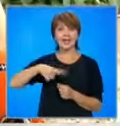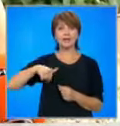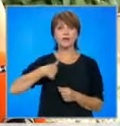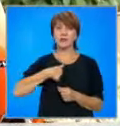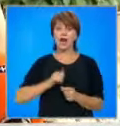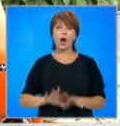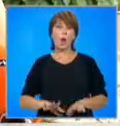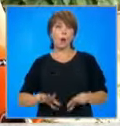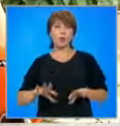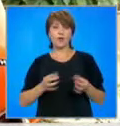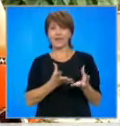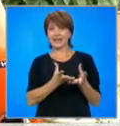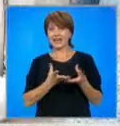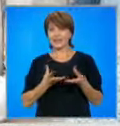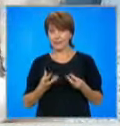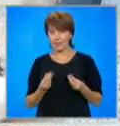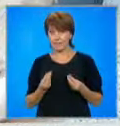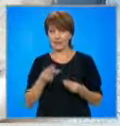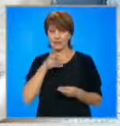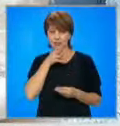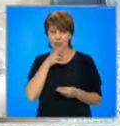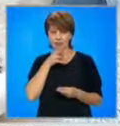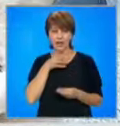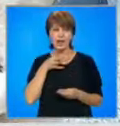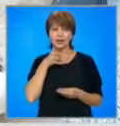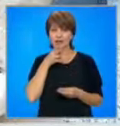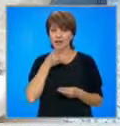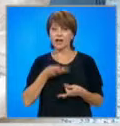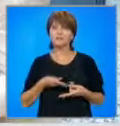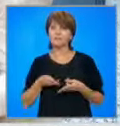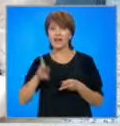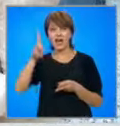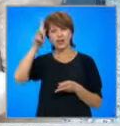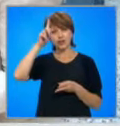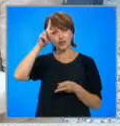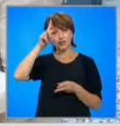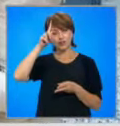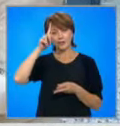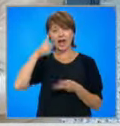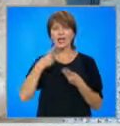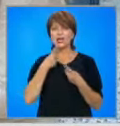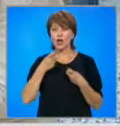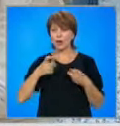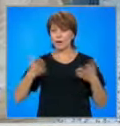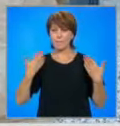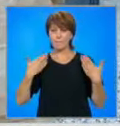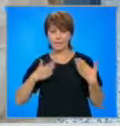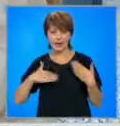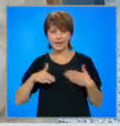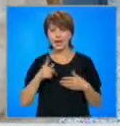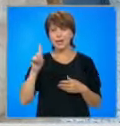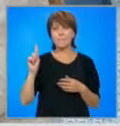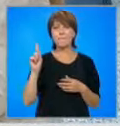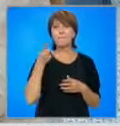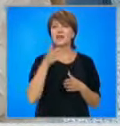готовност да вземат щъркела, колко часа, как. Щъркелът беше откаран в столичния зоопарк, за да му бъдат оказани първи